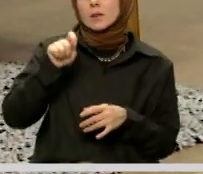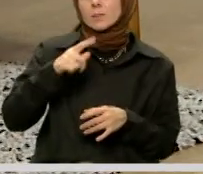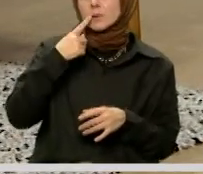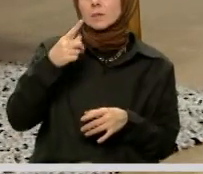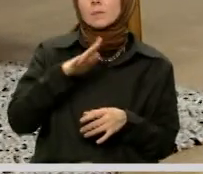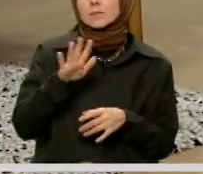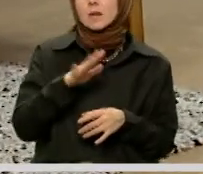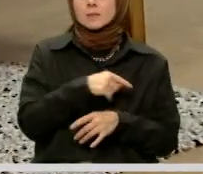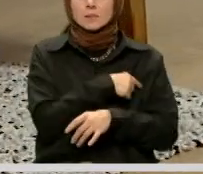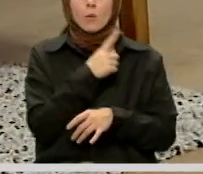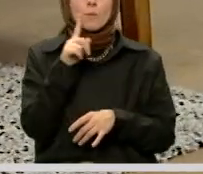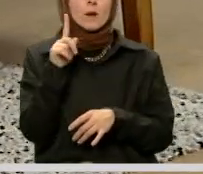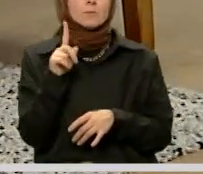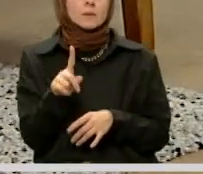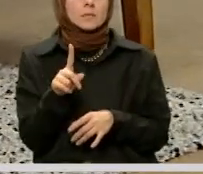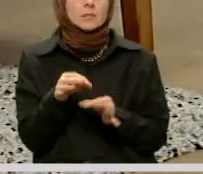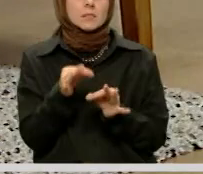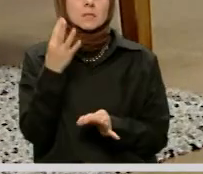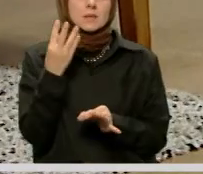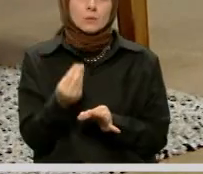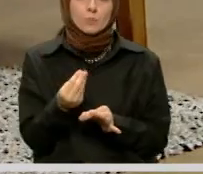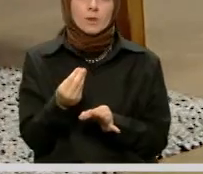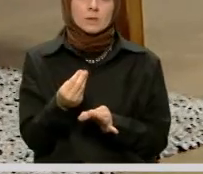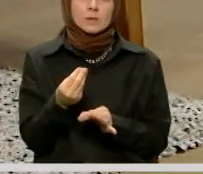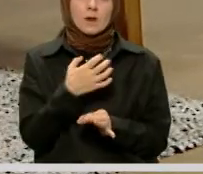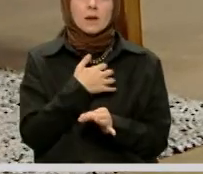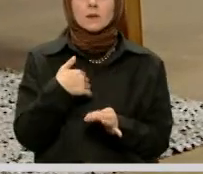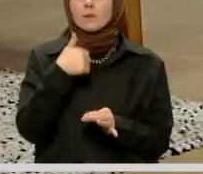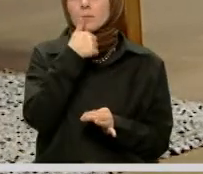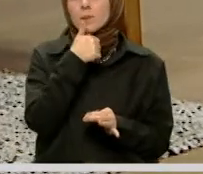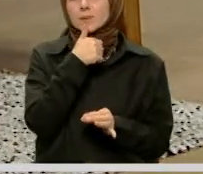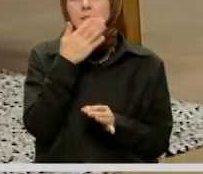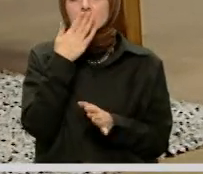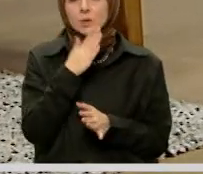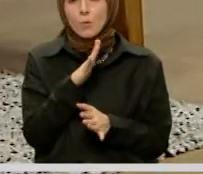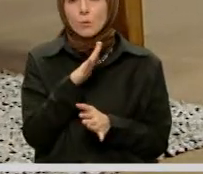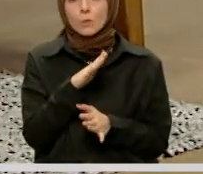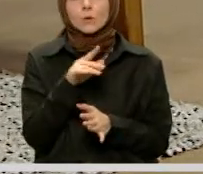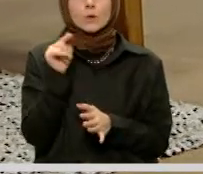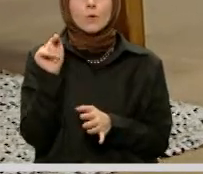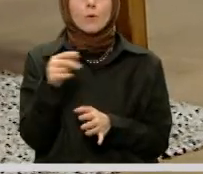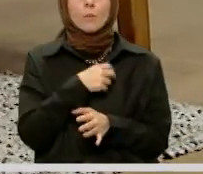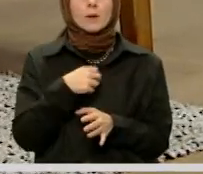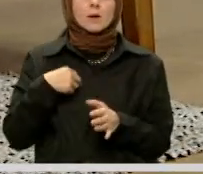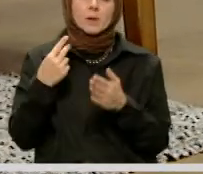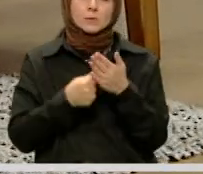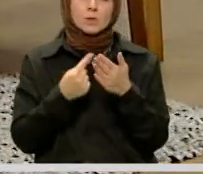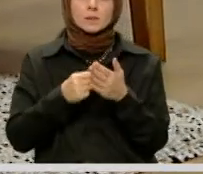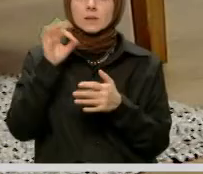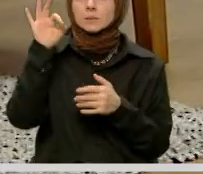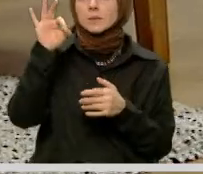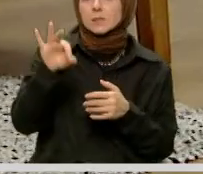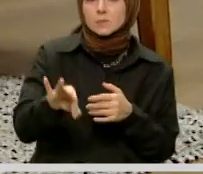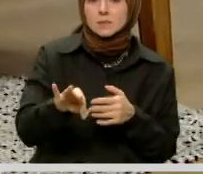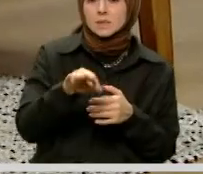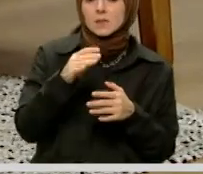bir beşer, yetim olan Muhammed, Hazreti Muhammed sallallahu aleyhi ve sellem, Kur'an'ın inmesiyle alemlere